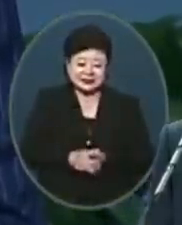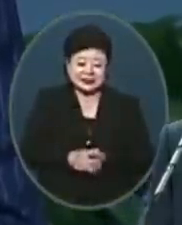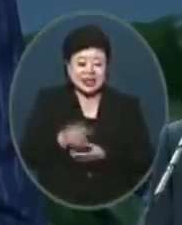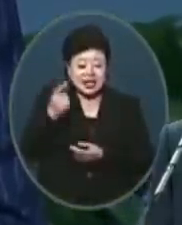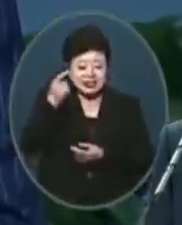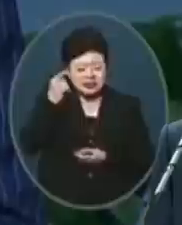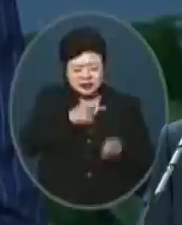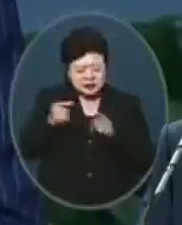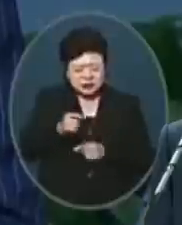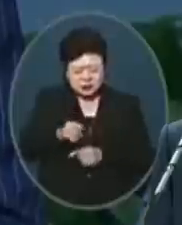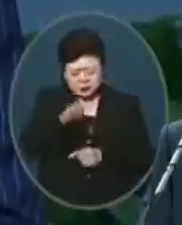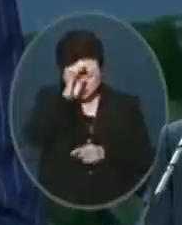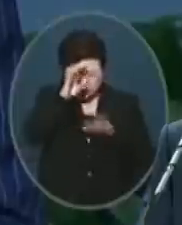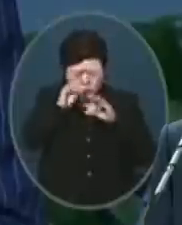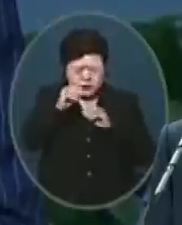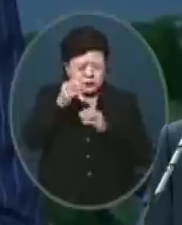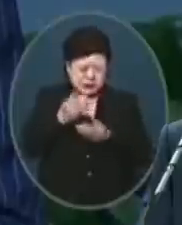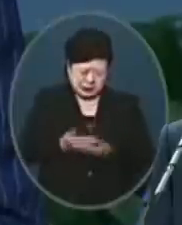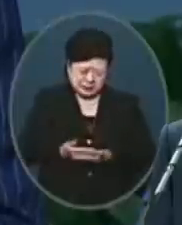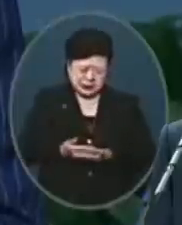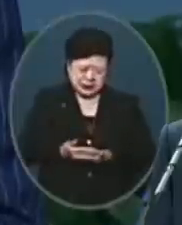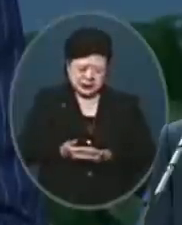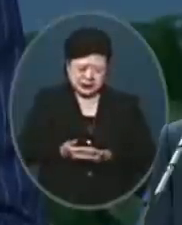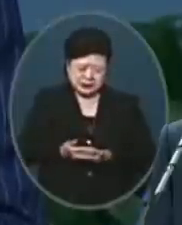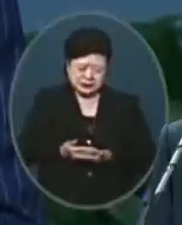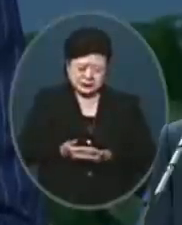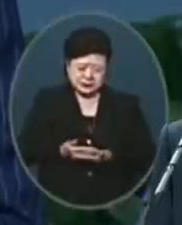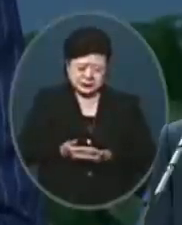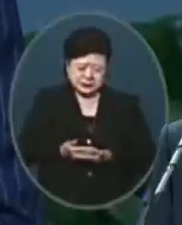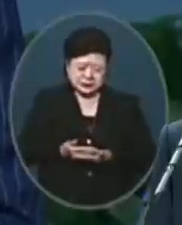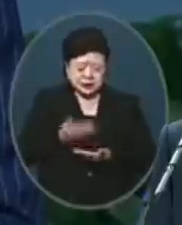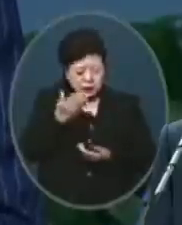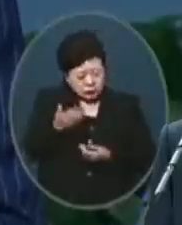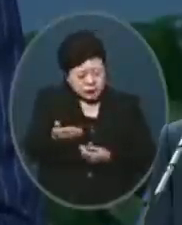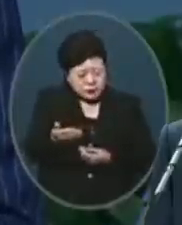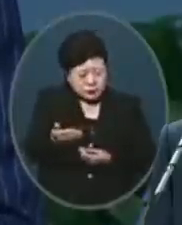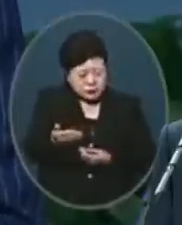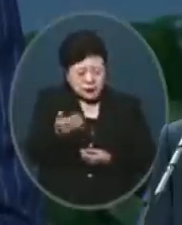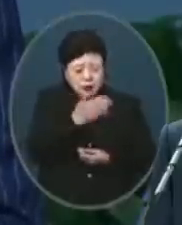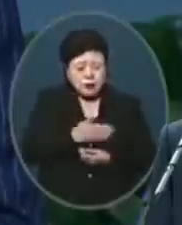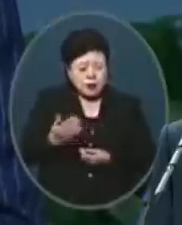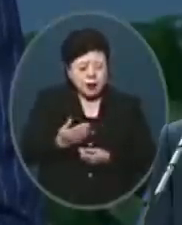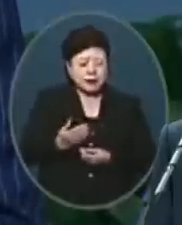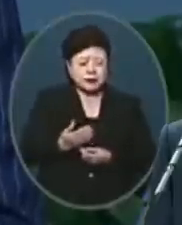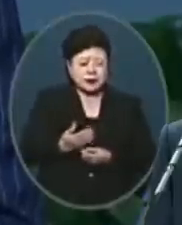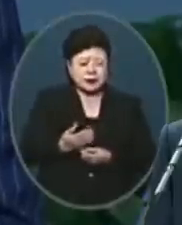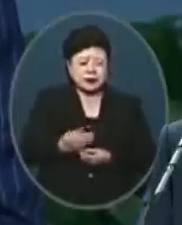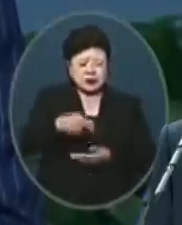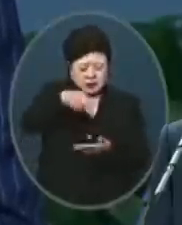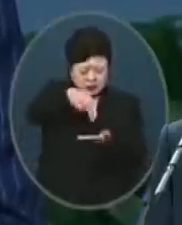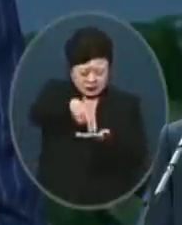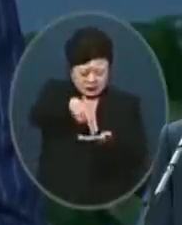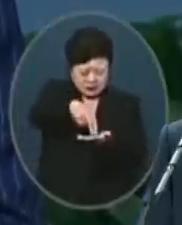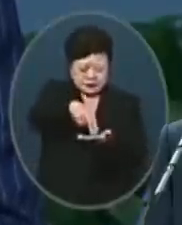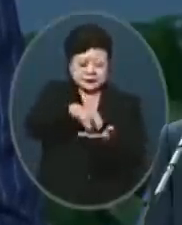제가 채찍에 맞음으로 우리는 나음을 입었습니다. 여러분 몸이 아픈 분들 다